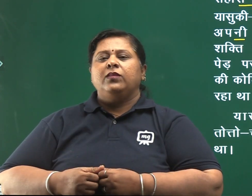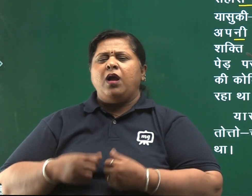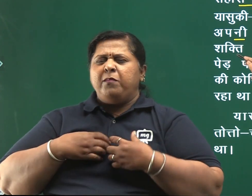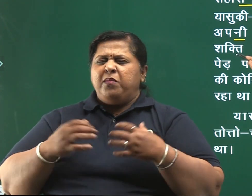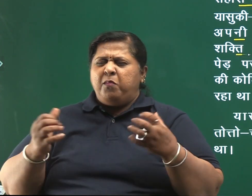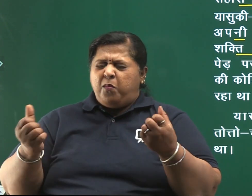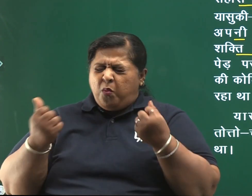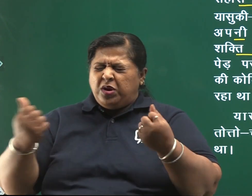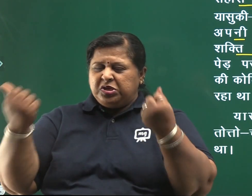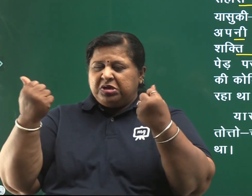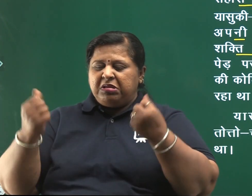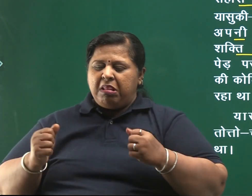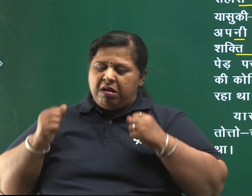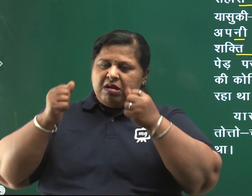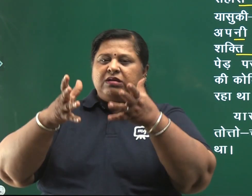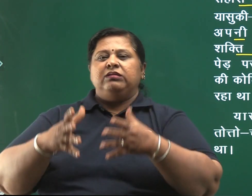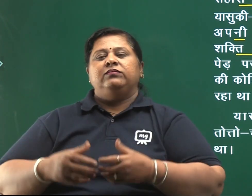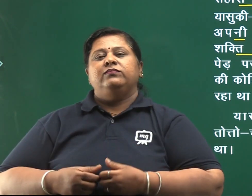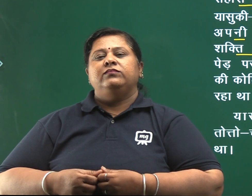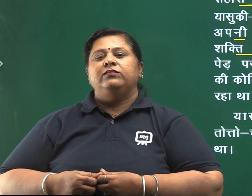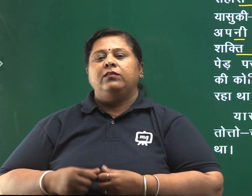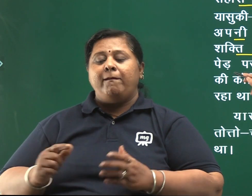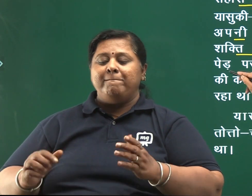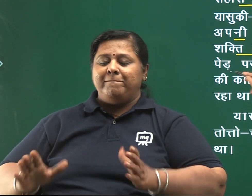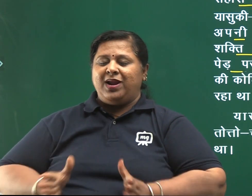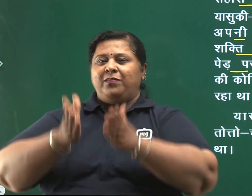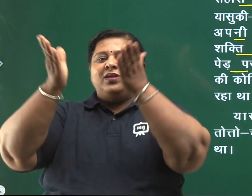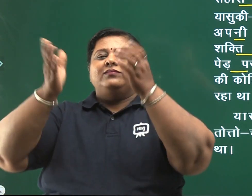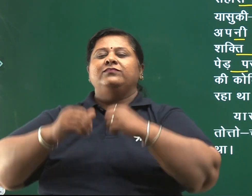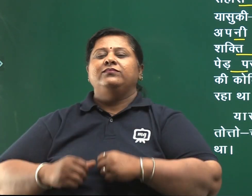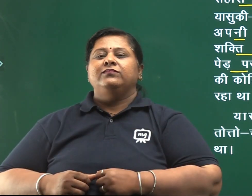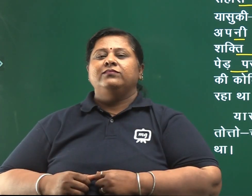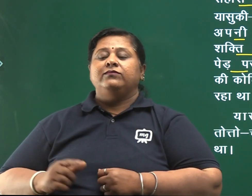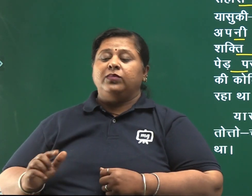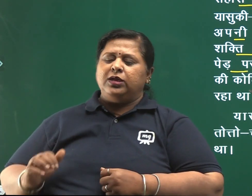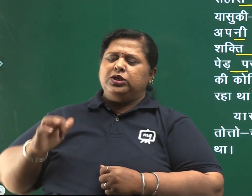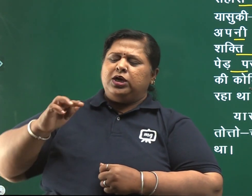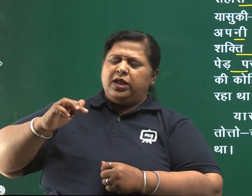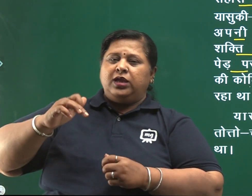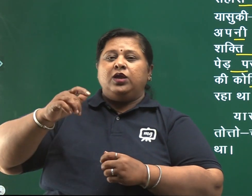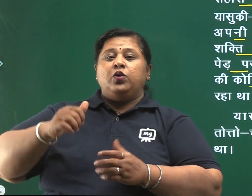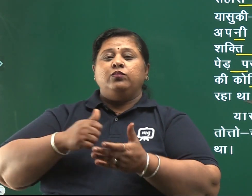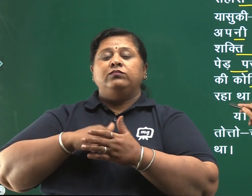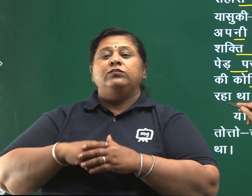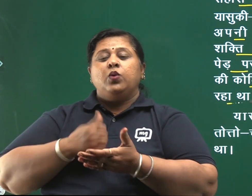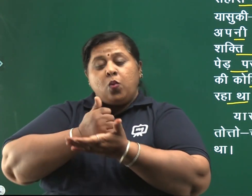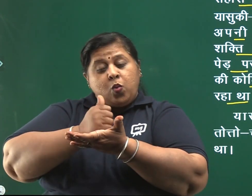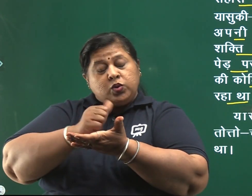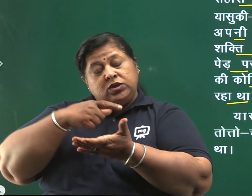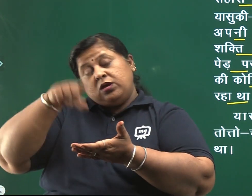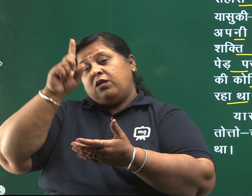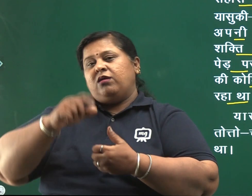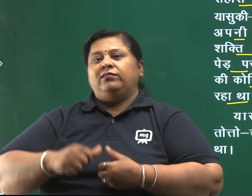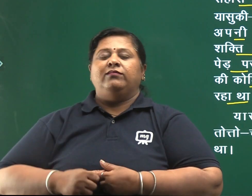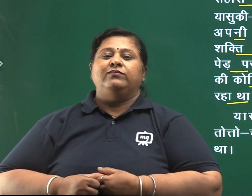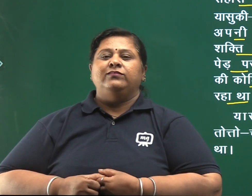अपनी पूरी शक्ति लगाकर पेड़ पर चढ़ने की कोशिश कर रहा